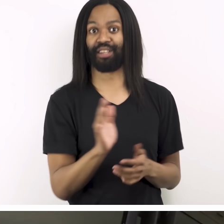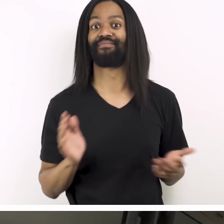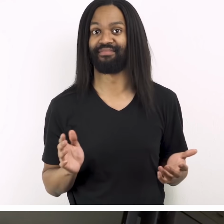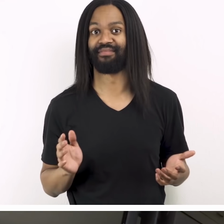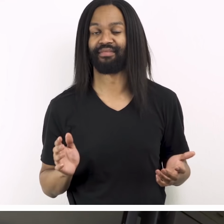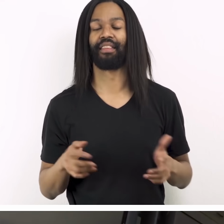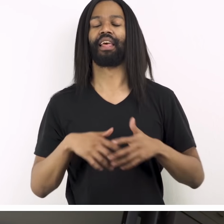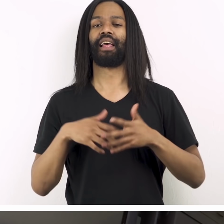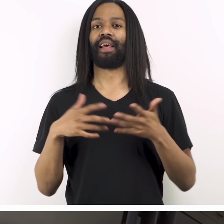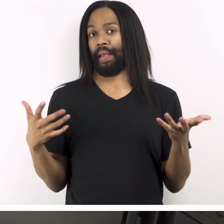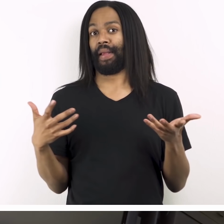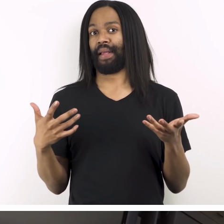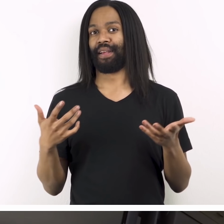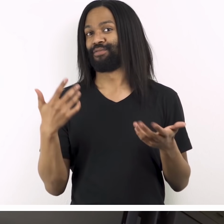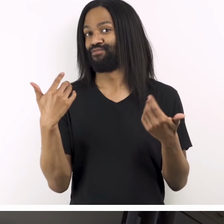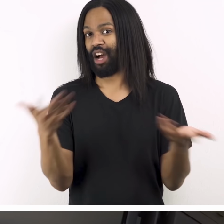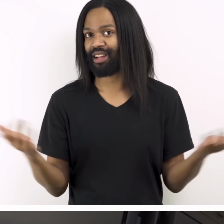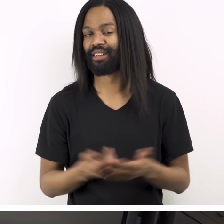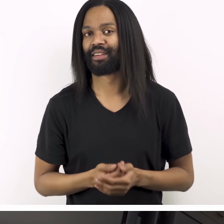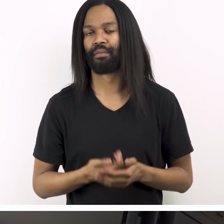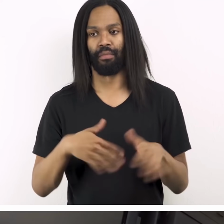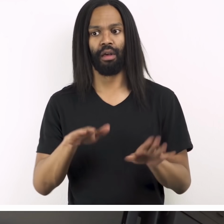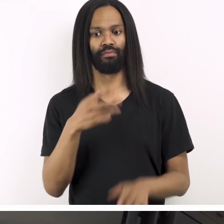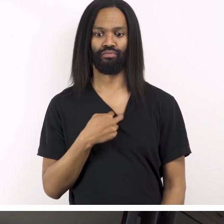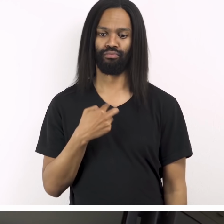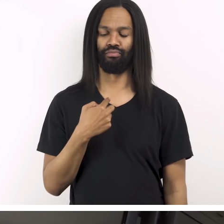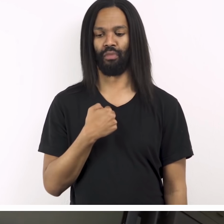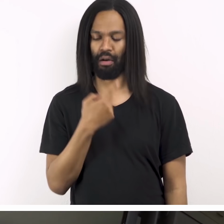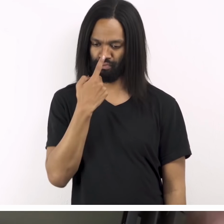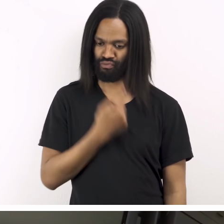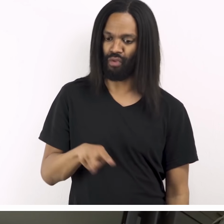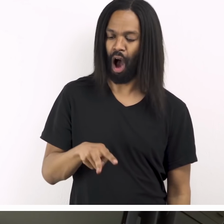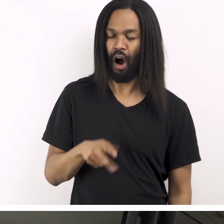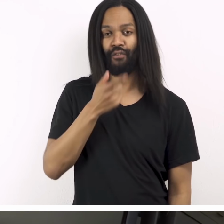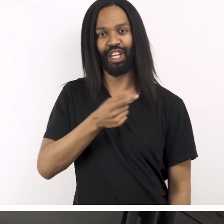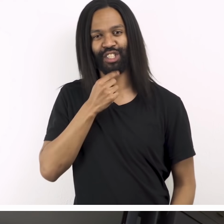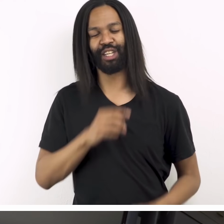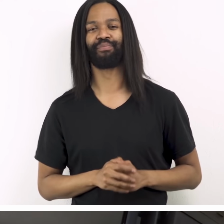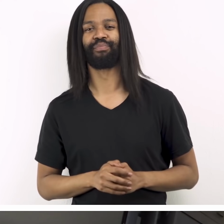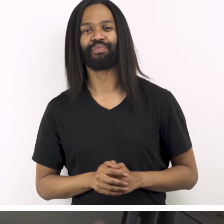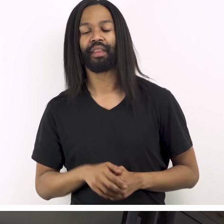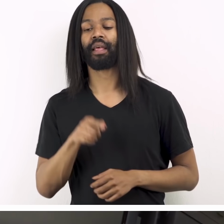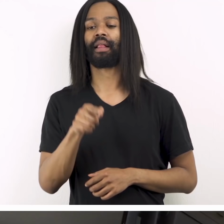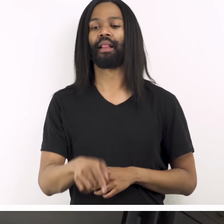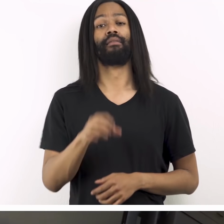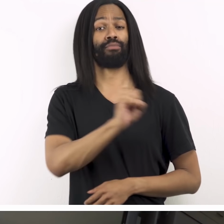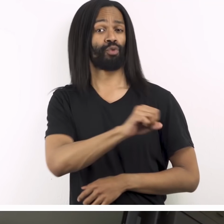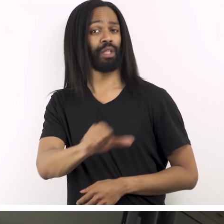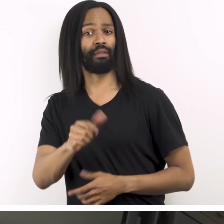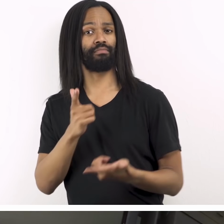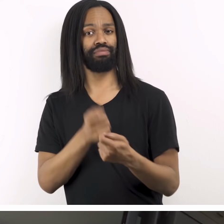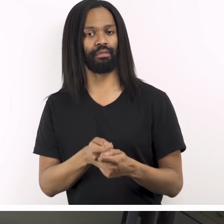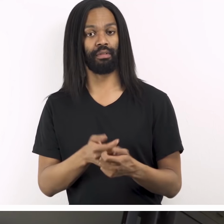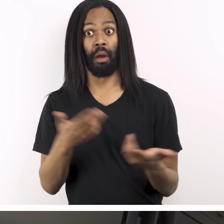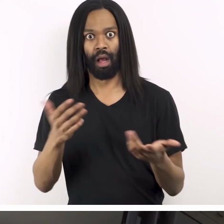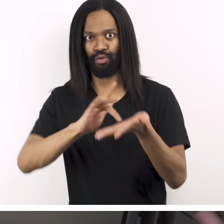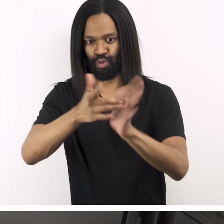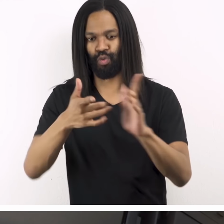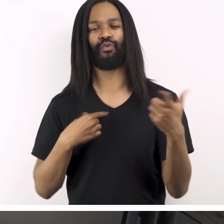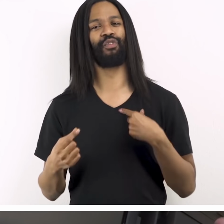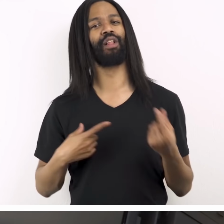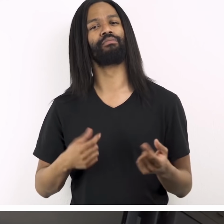autour du tronc. Donc voilà, mais je le considère dans les faciles. Voilà, substrat arracé, pareil. Tous les filots que je vous